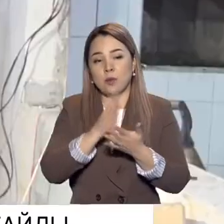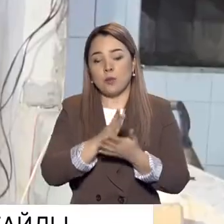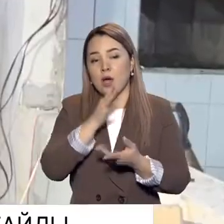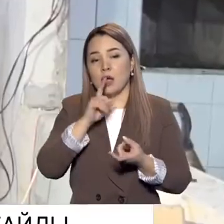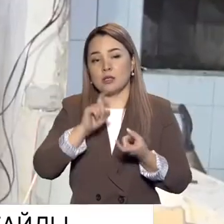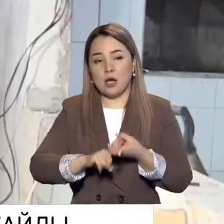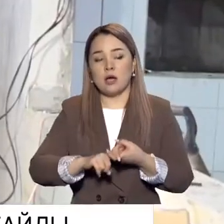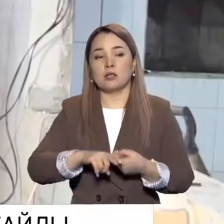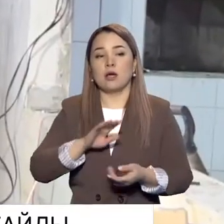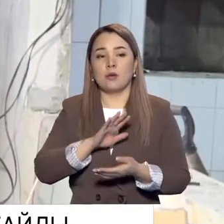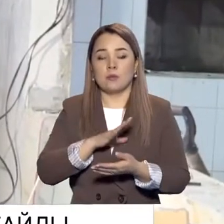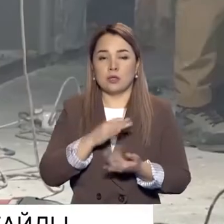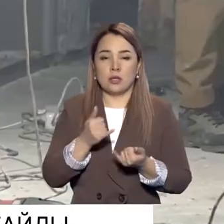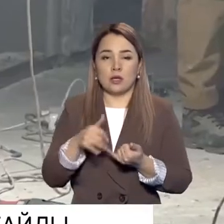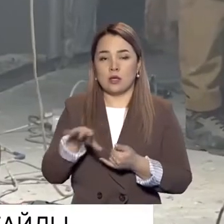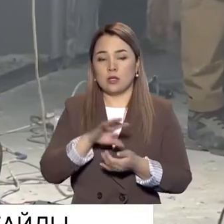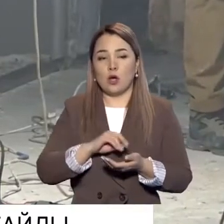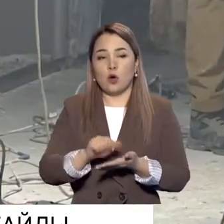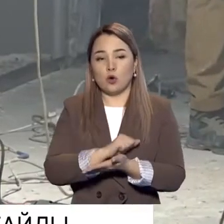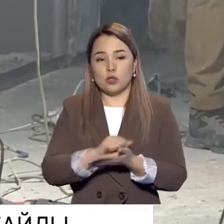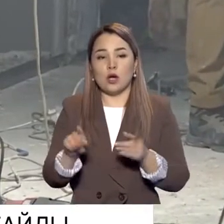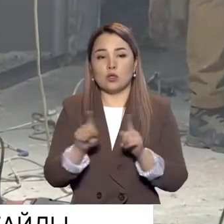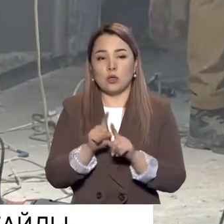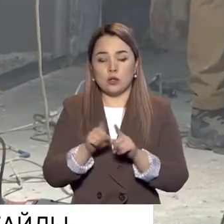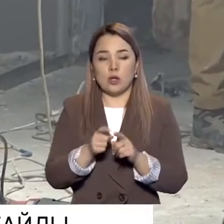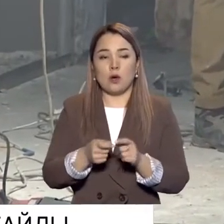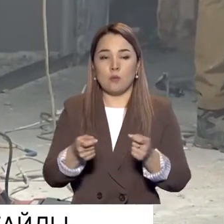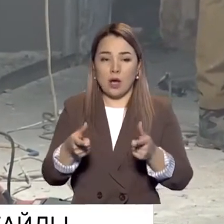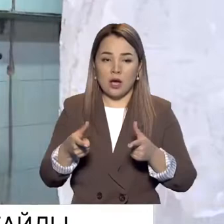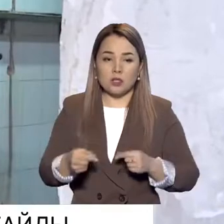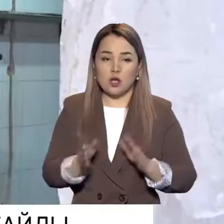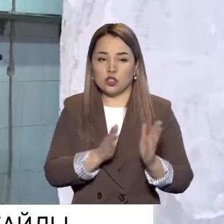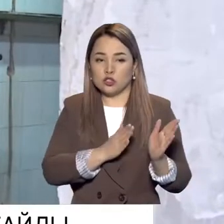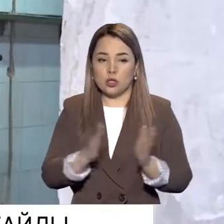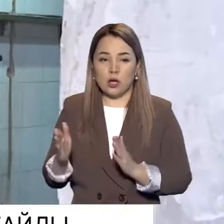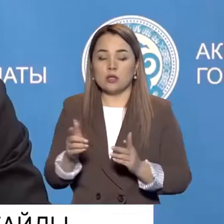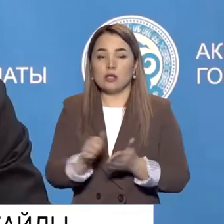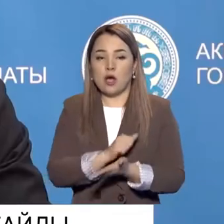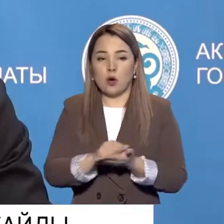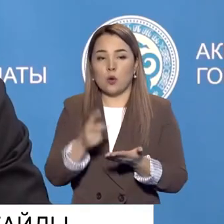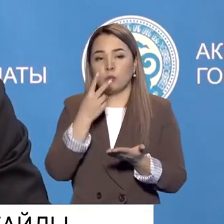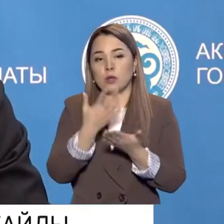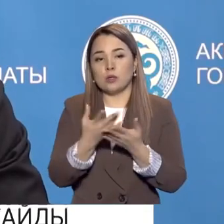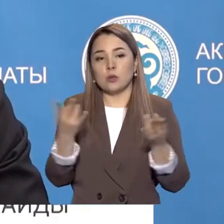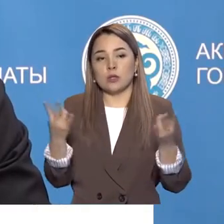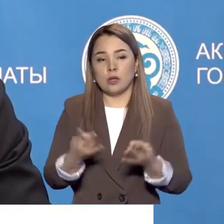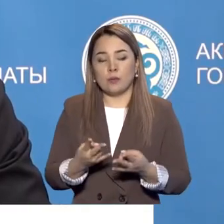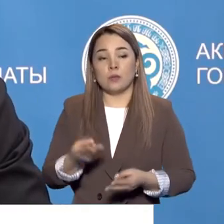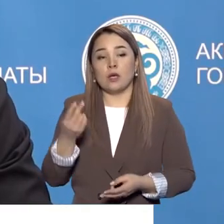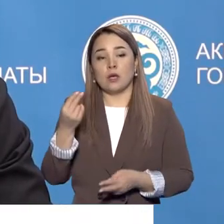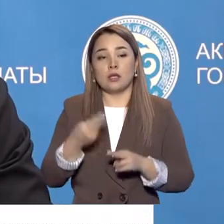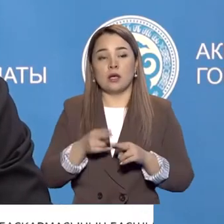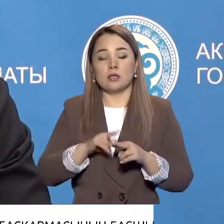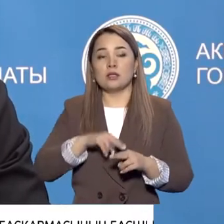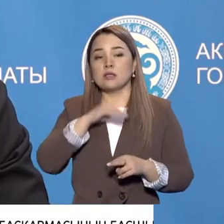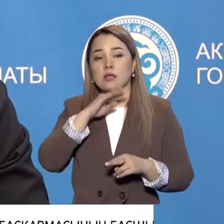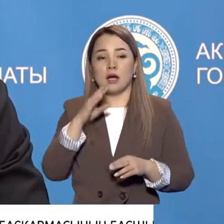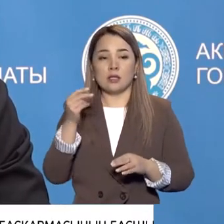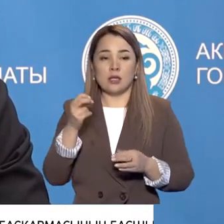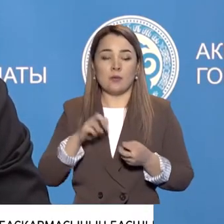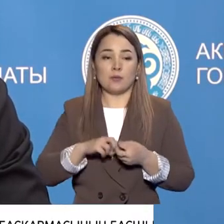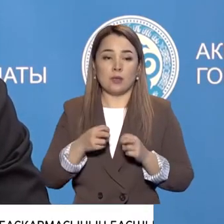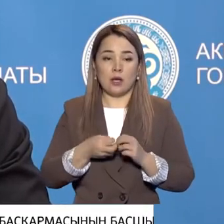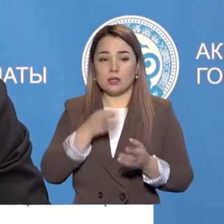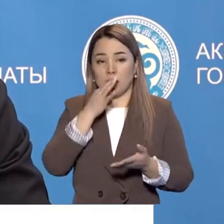уақытылы алу үшін залалды растайтын құжаттардың толық пакетін ұсыну қажет. Ақша оған қаражат жеткіліксіз болған